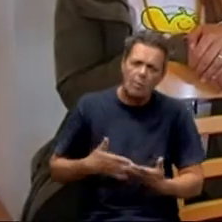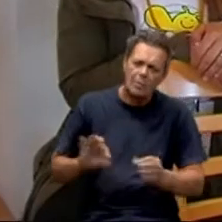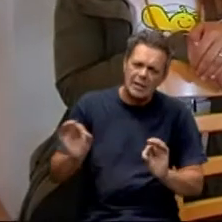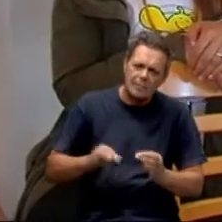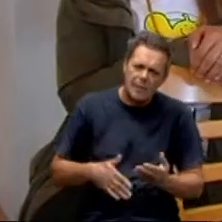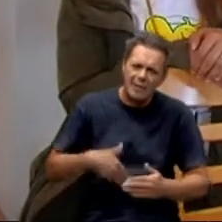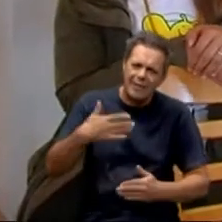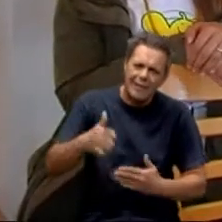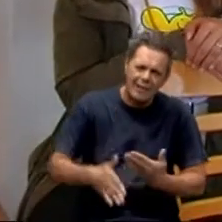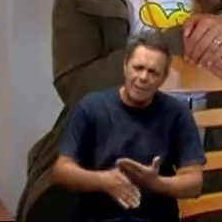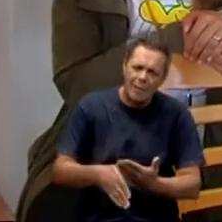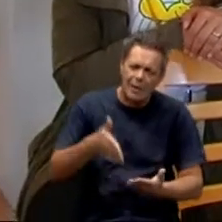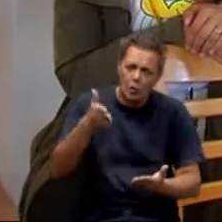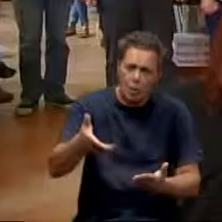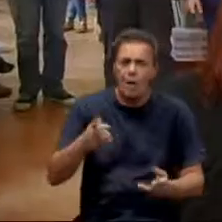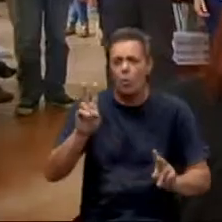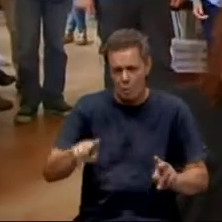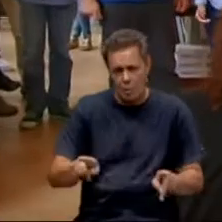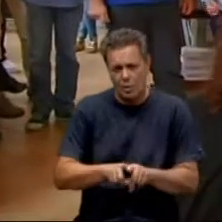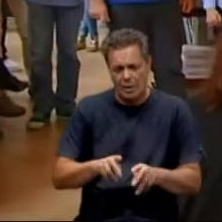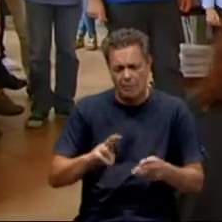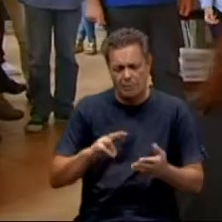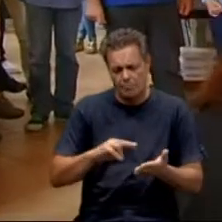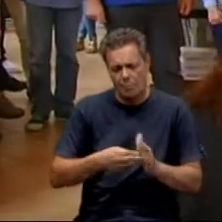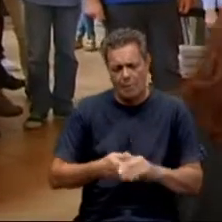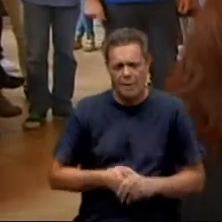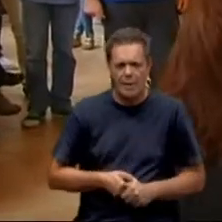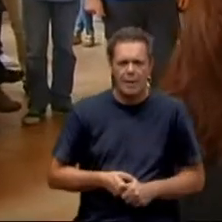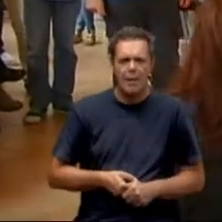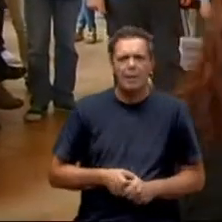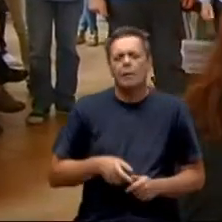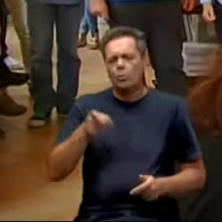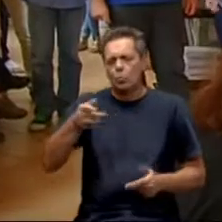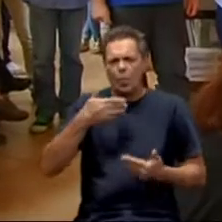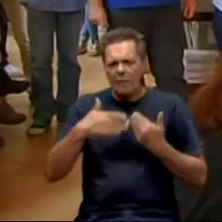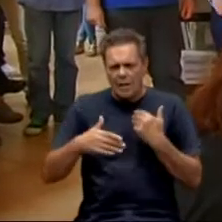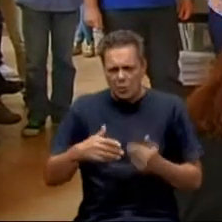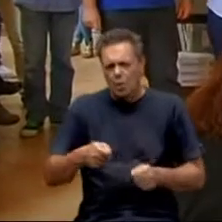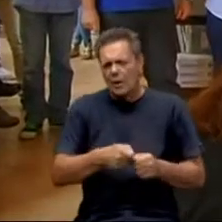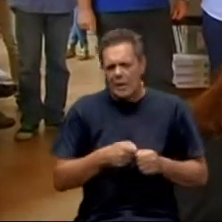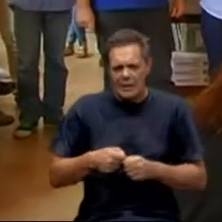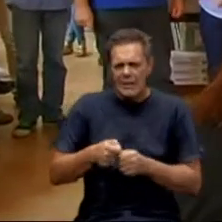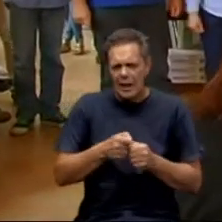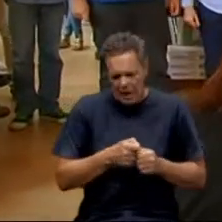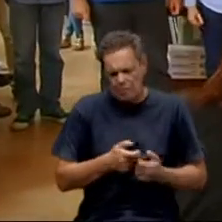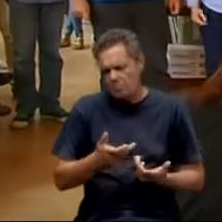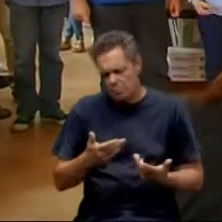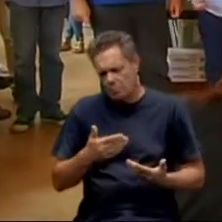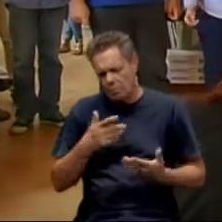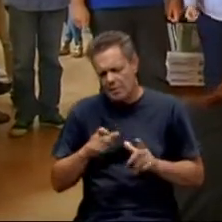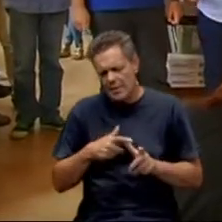onima koji se susreću s istim problemima. Konvenciju organizirala udruga za pomoć djeci i obiteljima suočenim s malignim